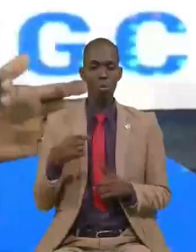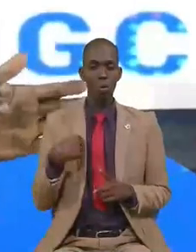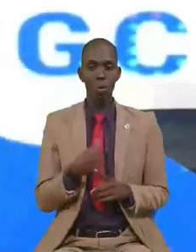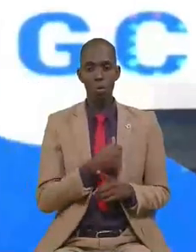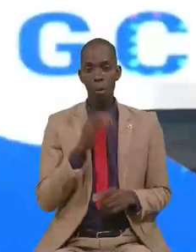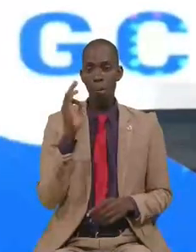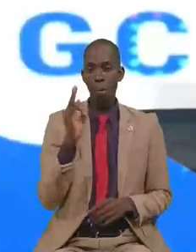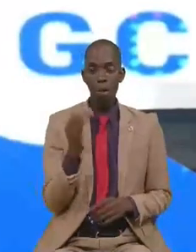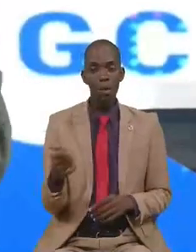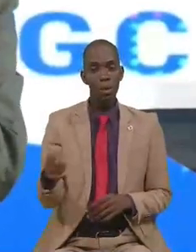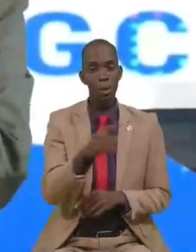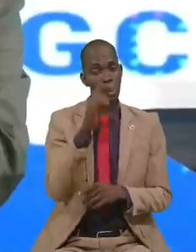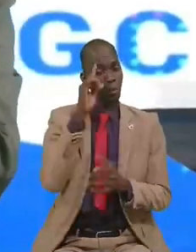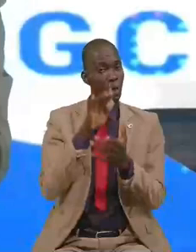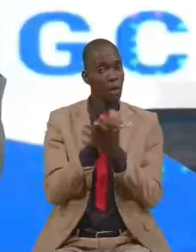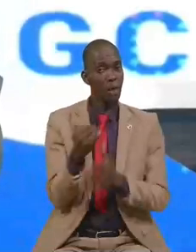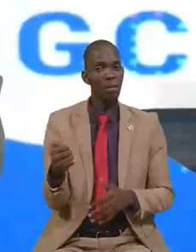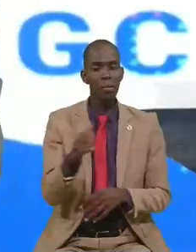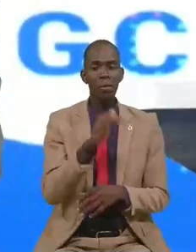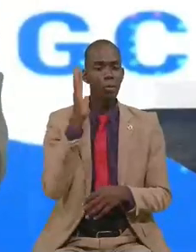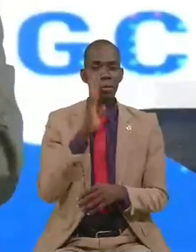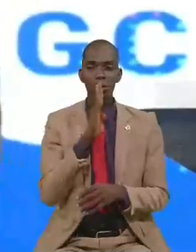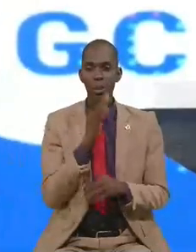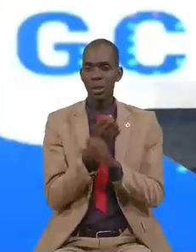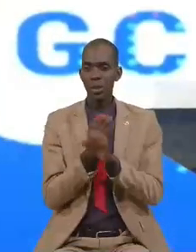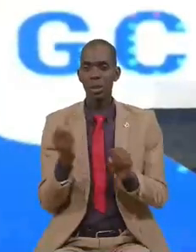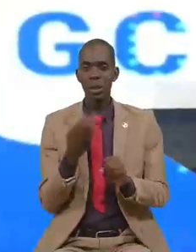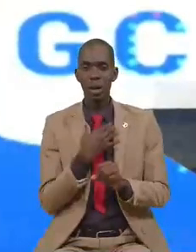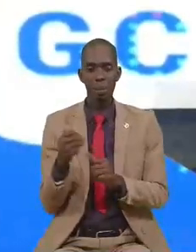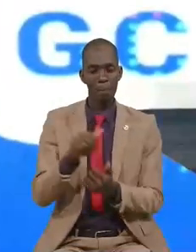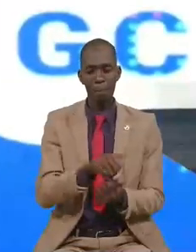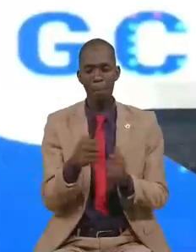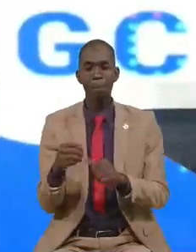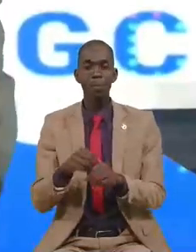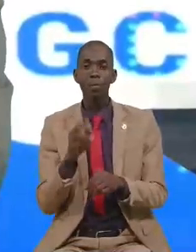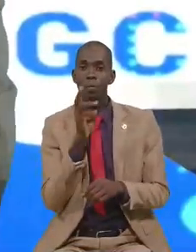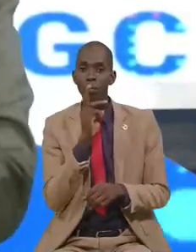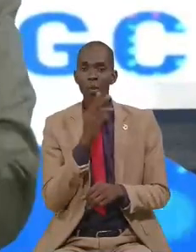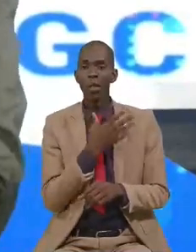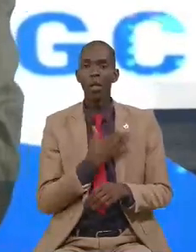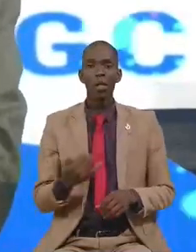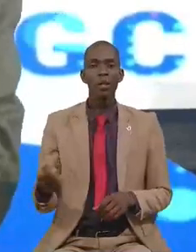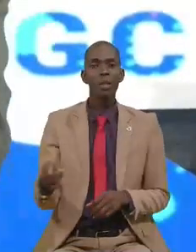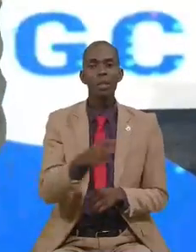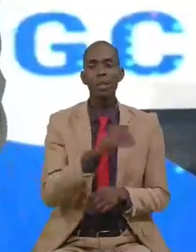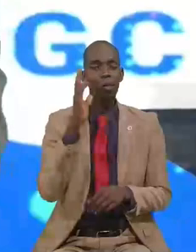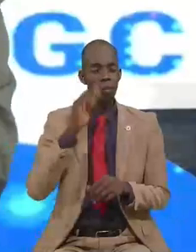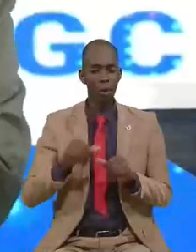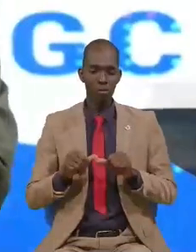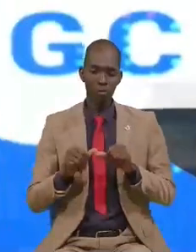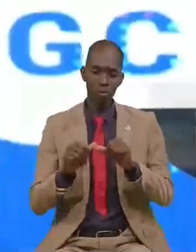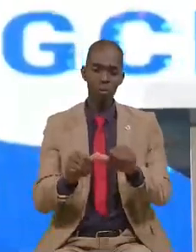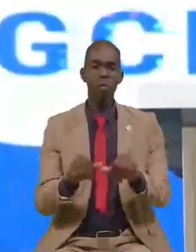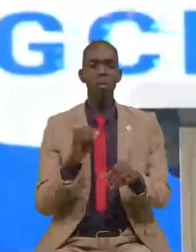ils seront sauvés, ils seront baptisés d'eau. Et ils vont demeurer avec le Seigneur